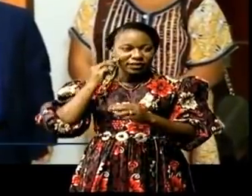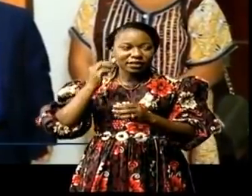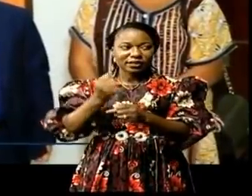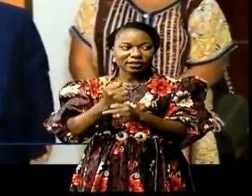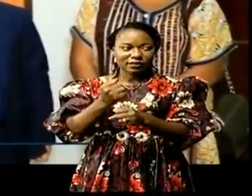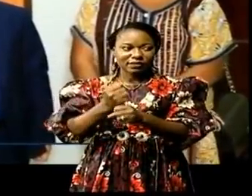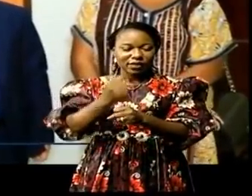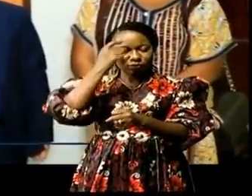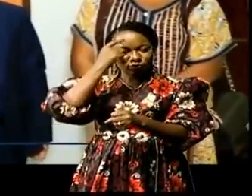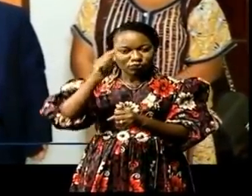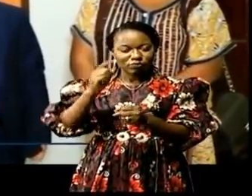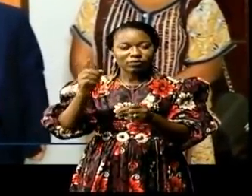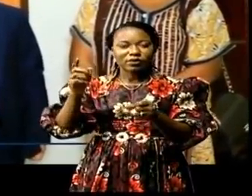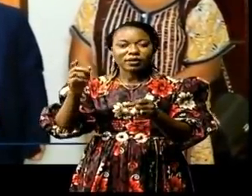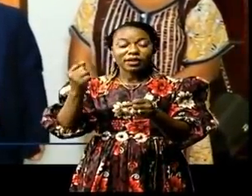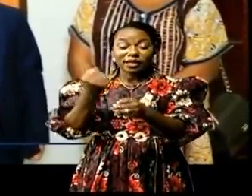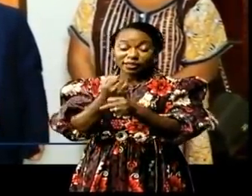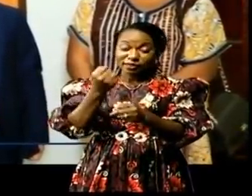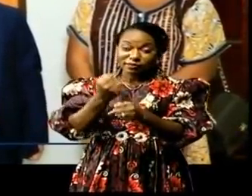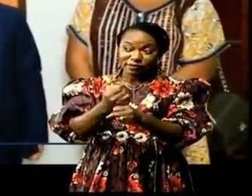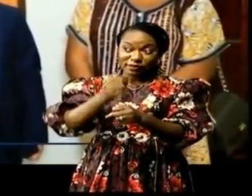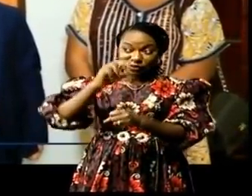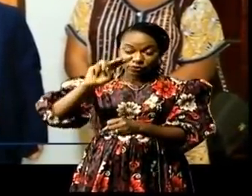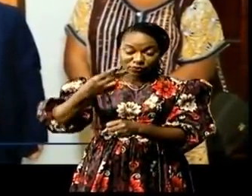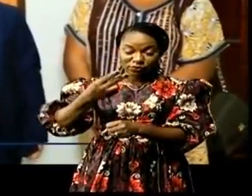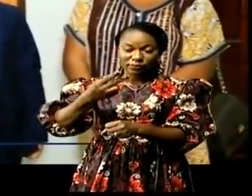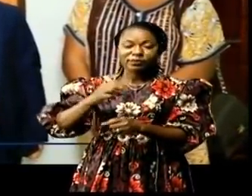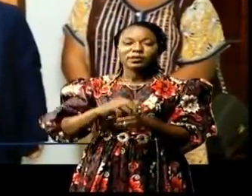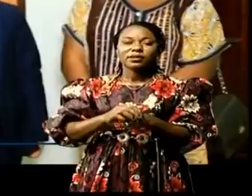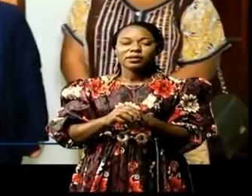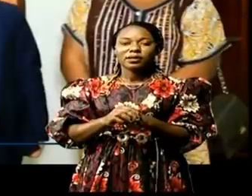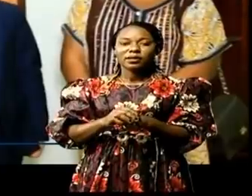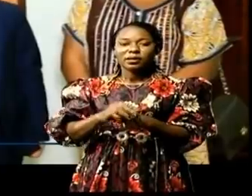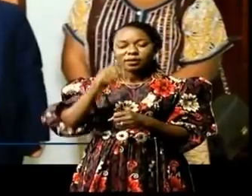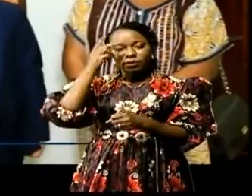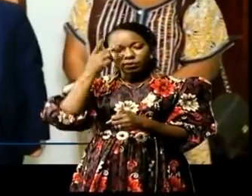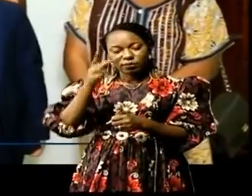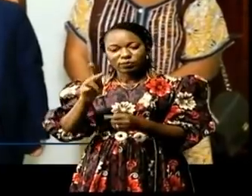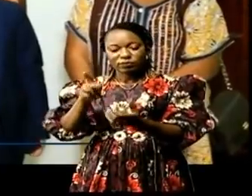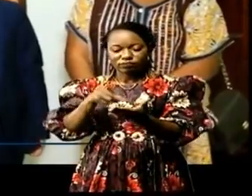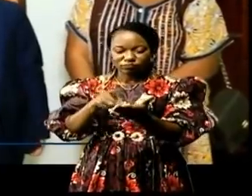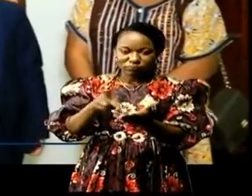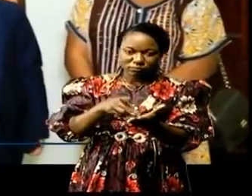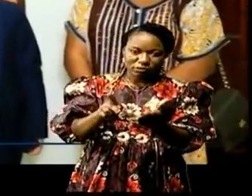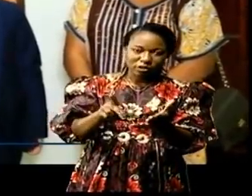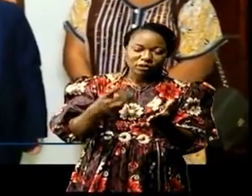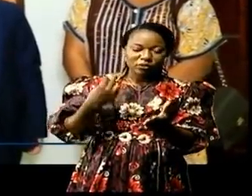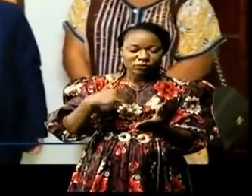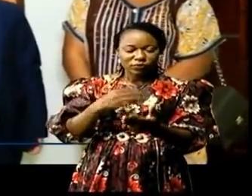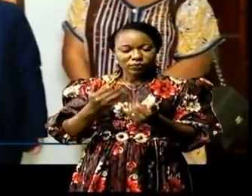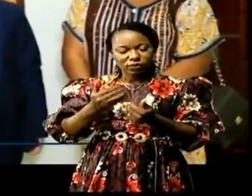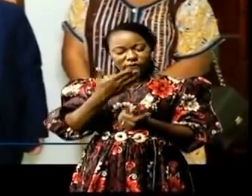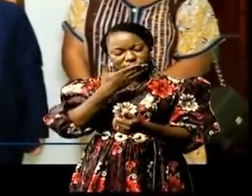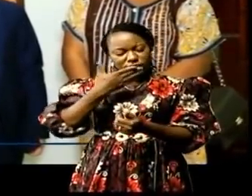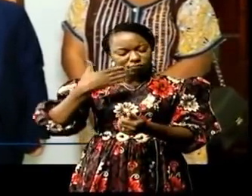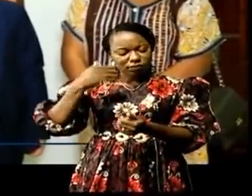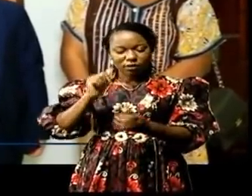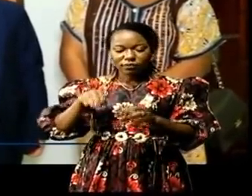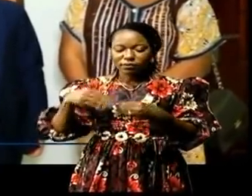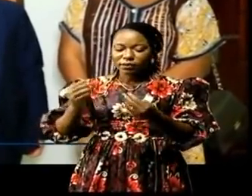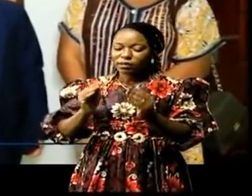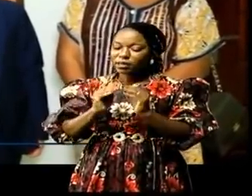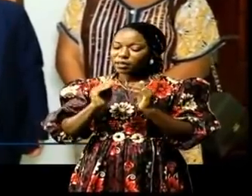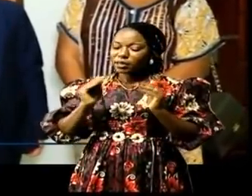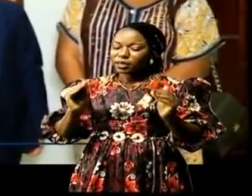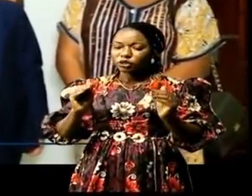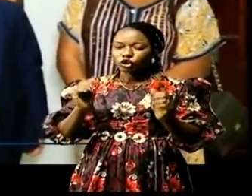l'emploi, premièrement, et deuxièmement, en ce qui concerne la prestation des droits travailleurs. Nous faisons de notre mieux pour les mettre à l'aise avec tout un chacun